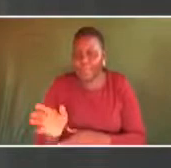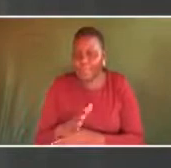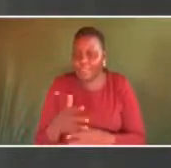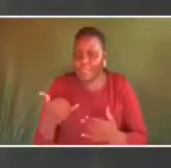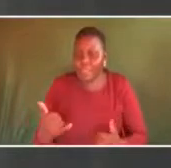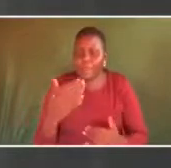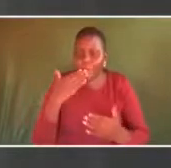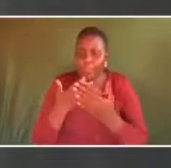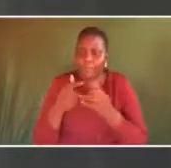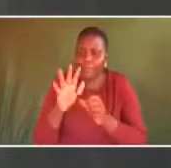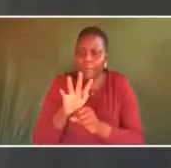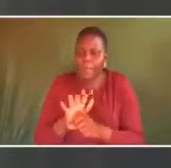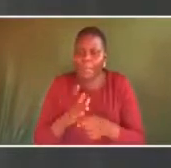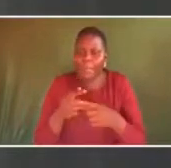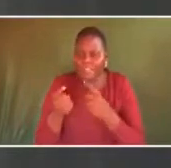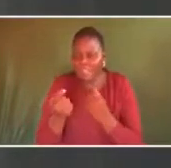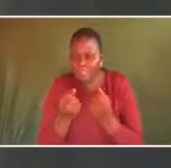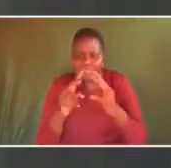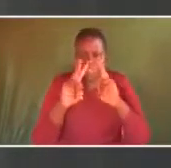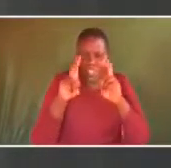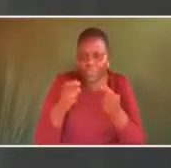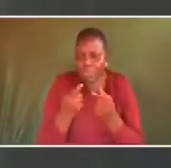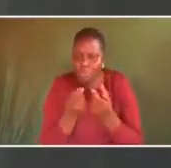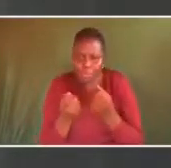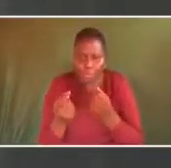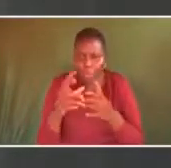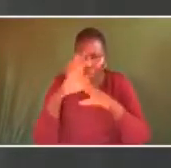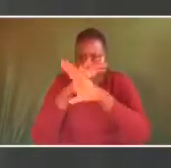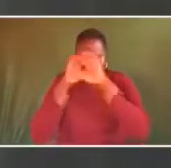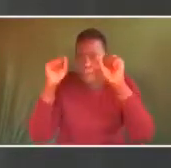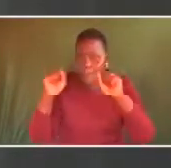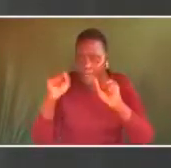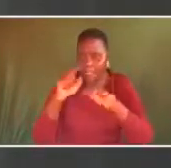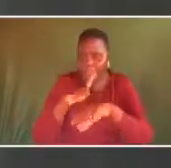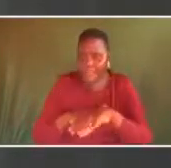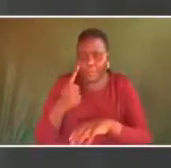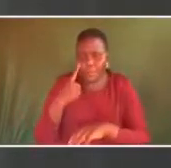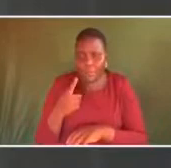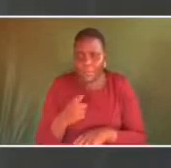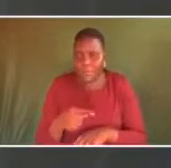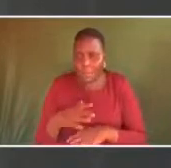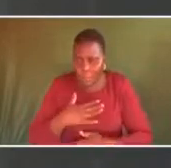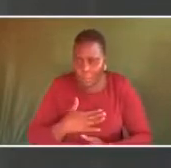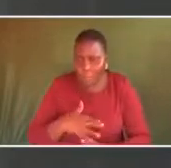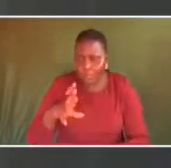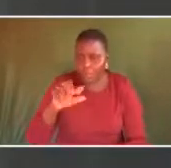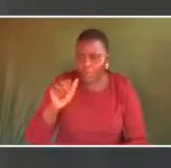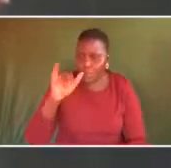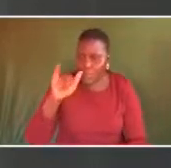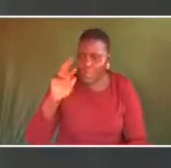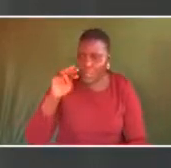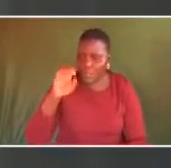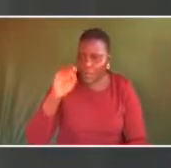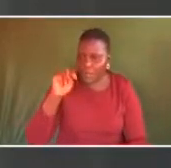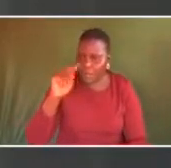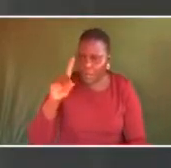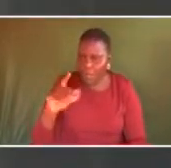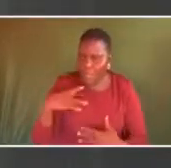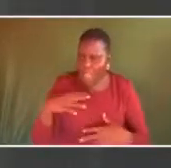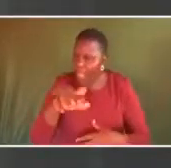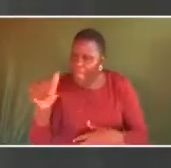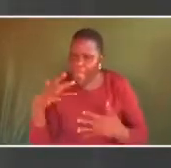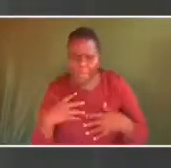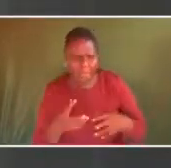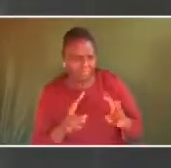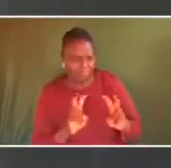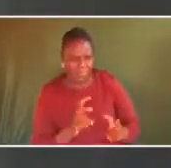sana. Lakini kuna maneno kidogo, your excellency. When you look at mheshimiwa Raymond, kuna watu wanamwangalia wanaona